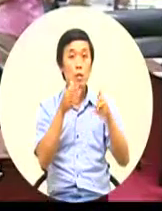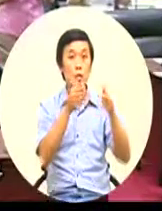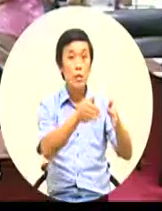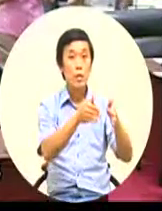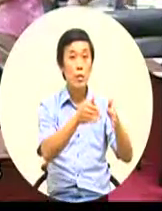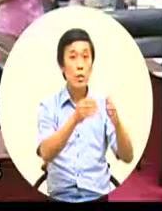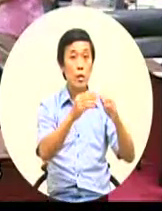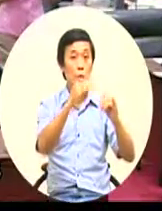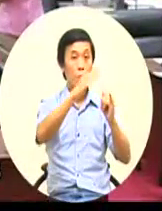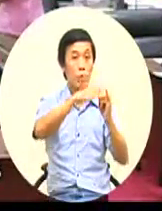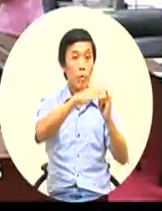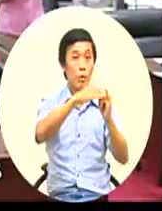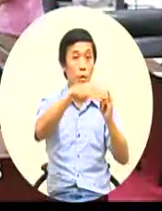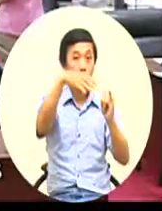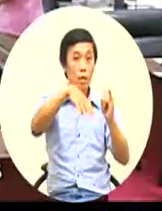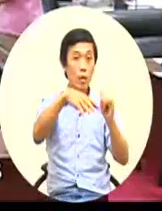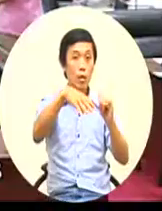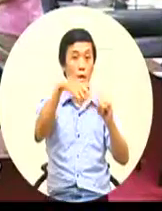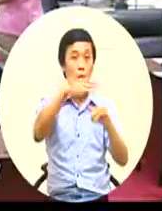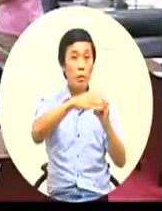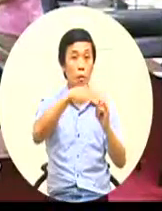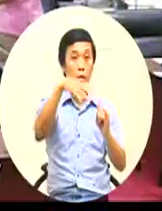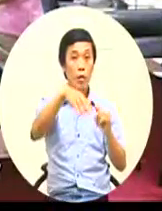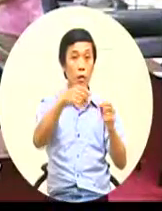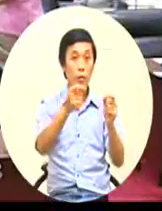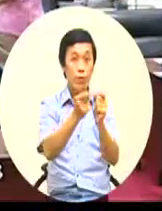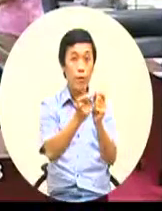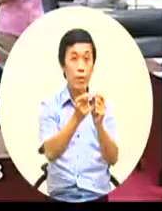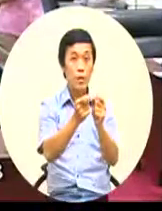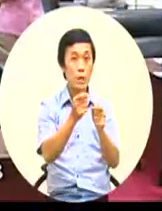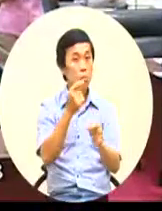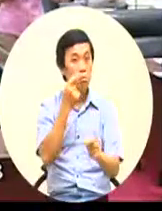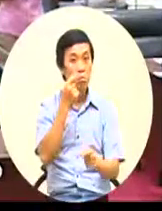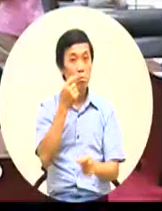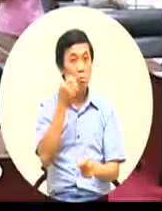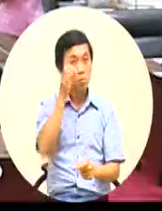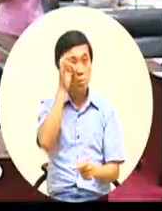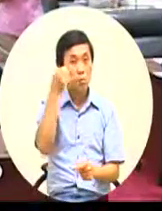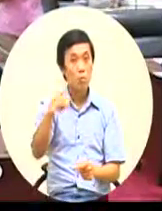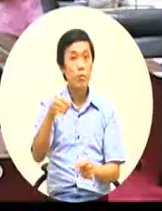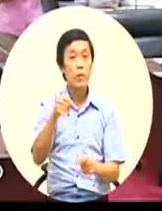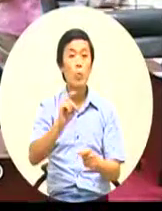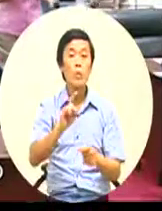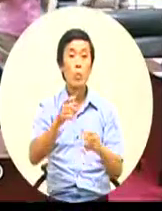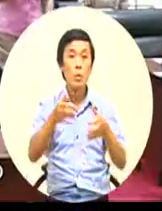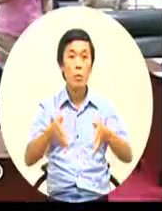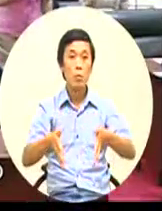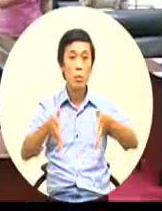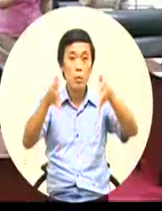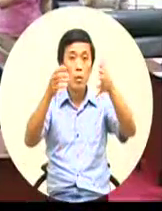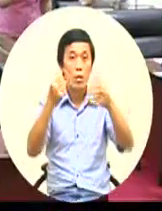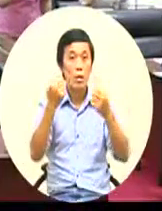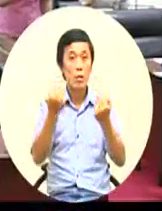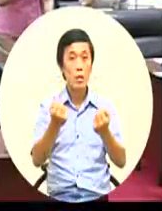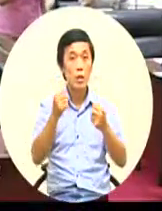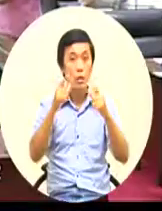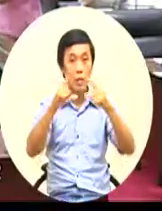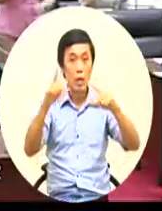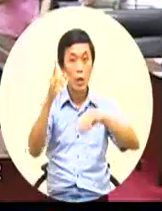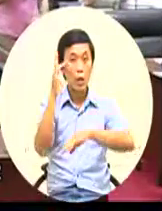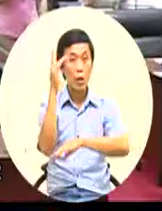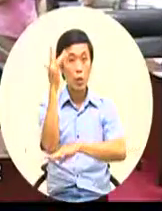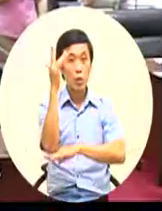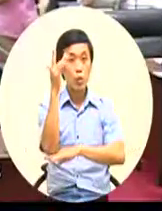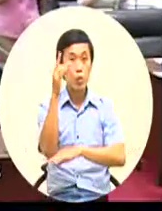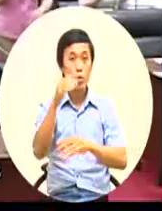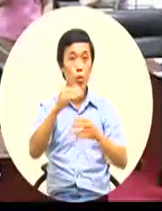不好。大树还有其他很好的地理，为什么不选择？为什么一定要盖在大树纳古塔的旁边？但是我